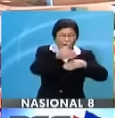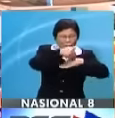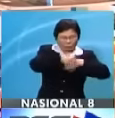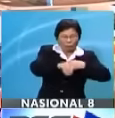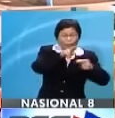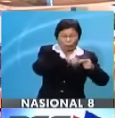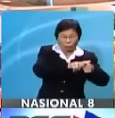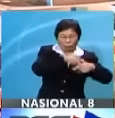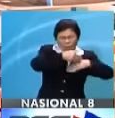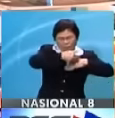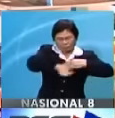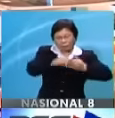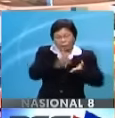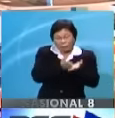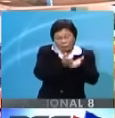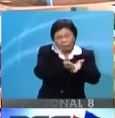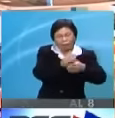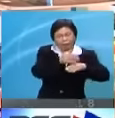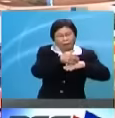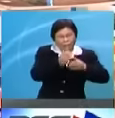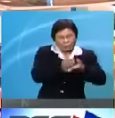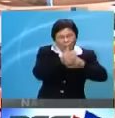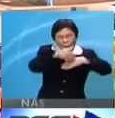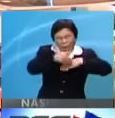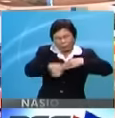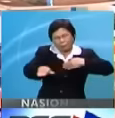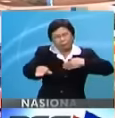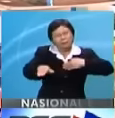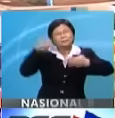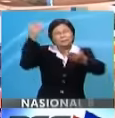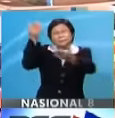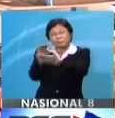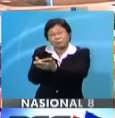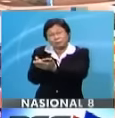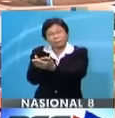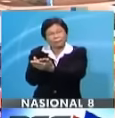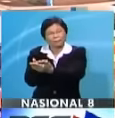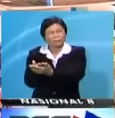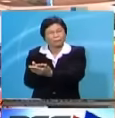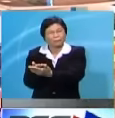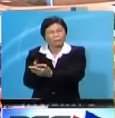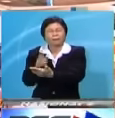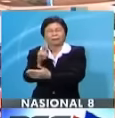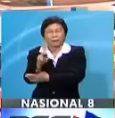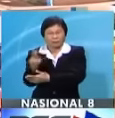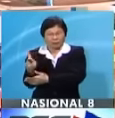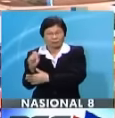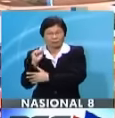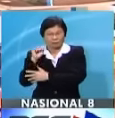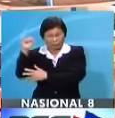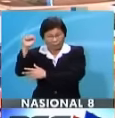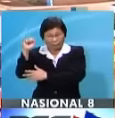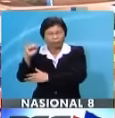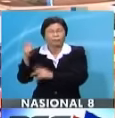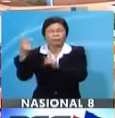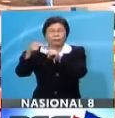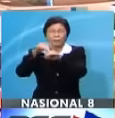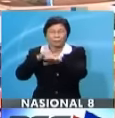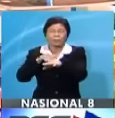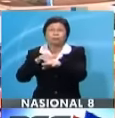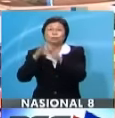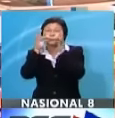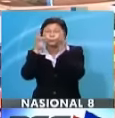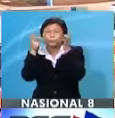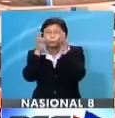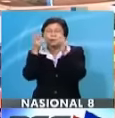kapal yang diuruskan sehingga ke di KK Sabah dan kepada Kuching dan